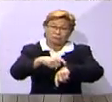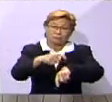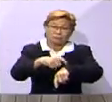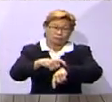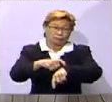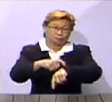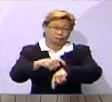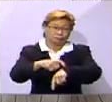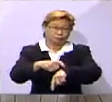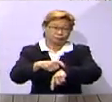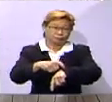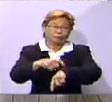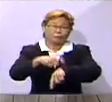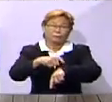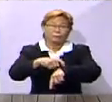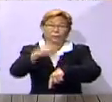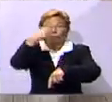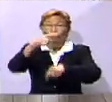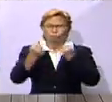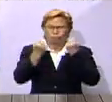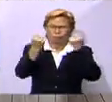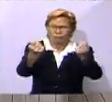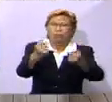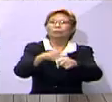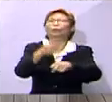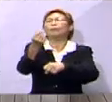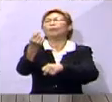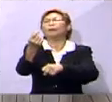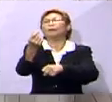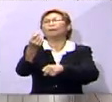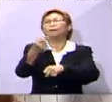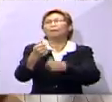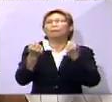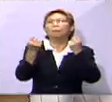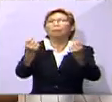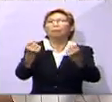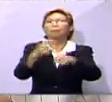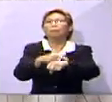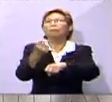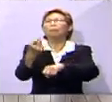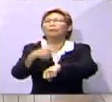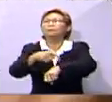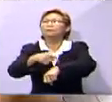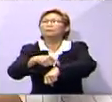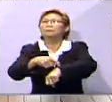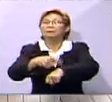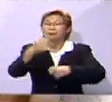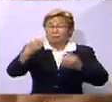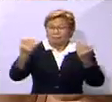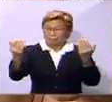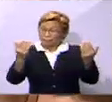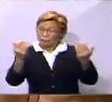kita perlu investkan untuk memandu kenderaan, itu ada kos yang kita tak kira. Tapi yang paling ketara sekali apabila kita